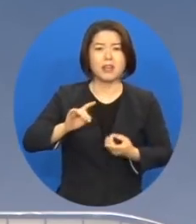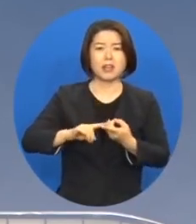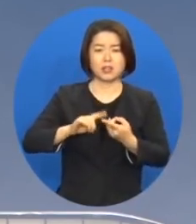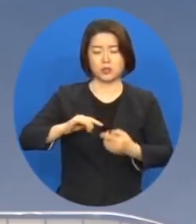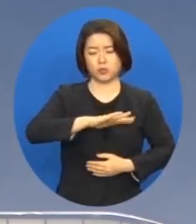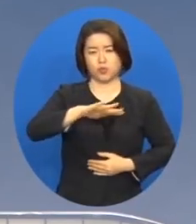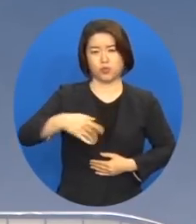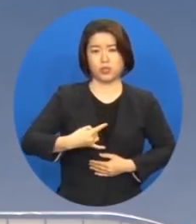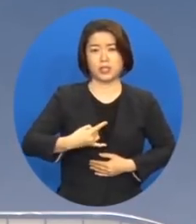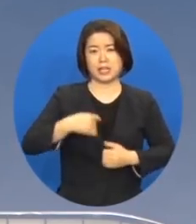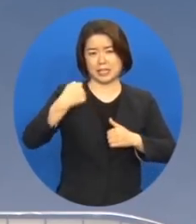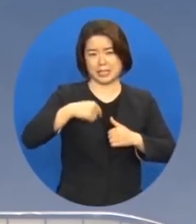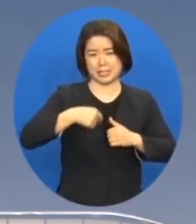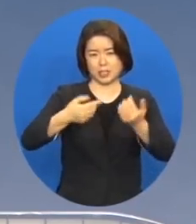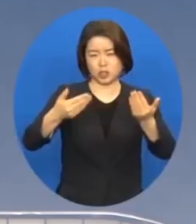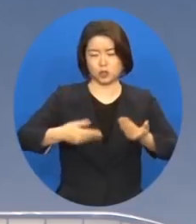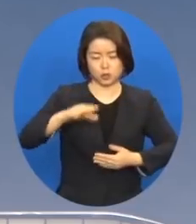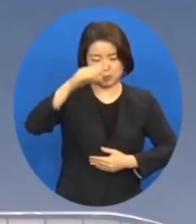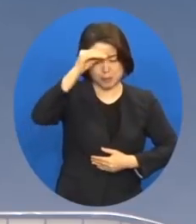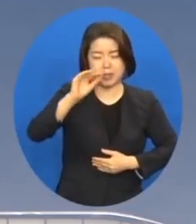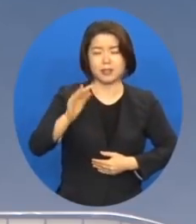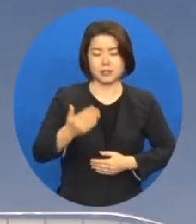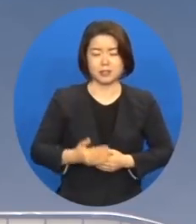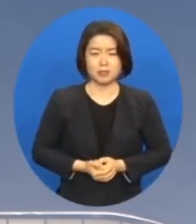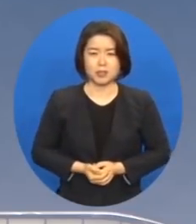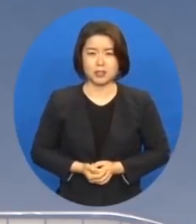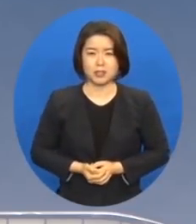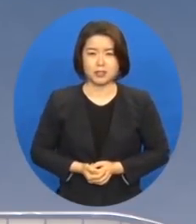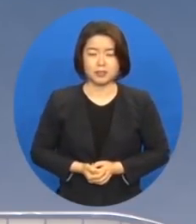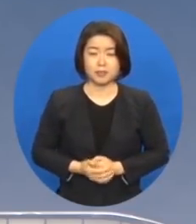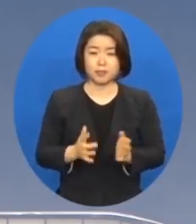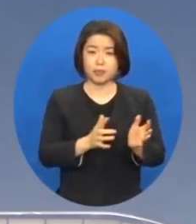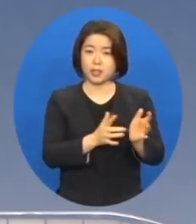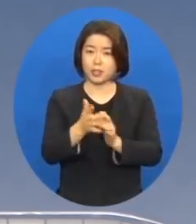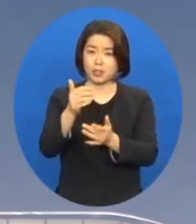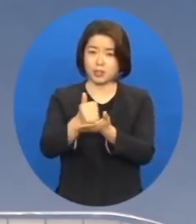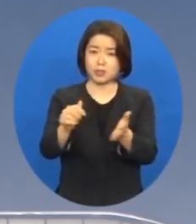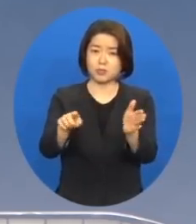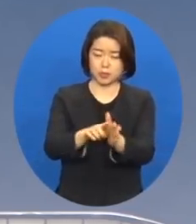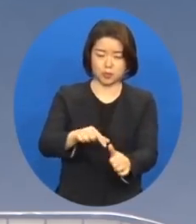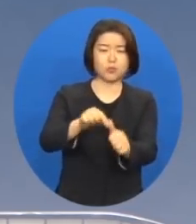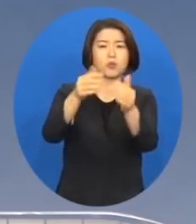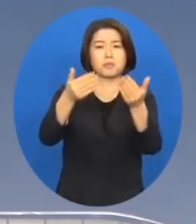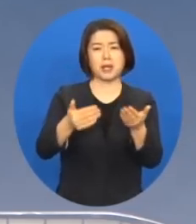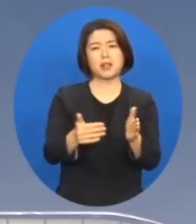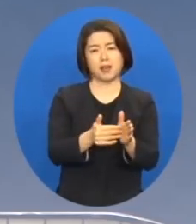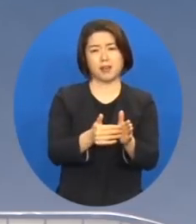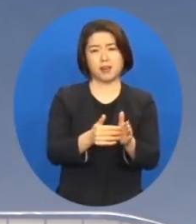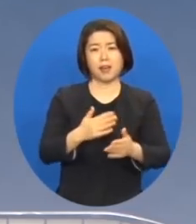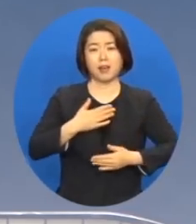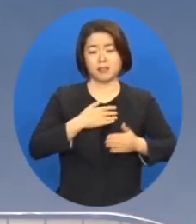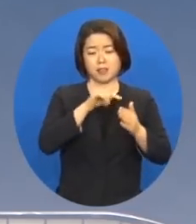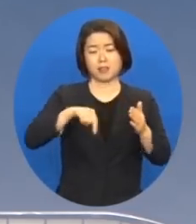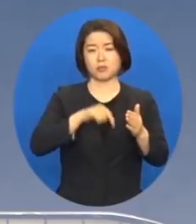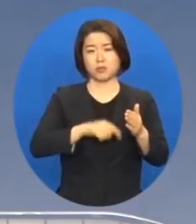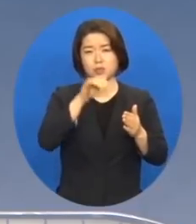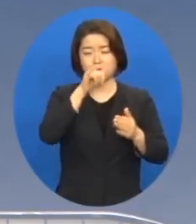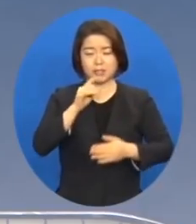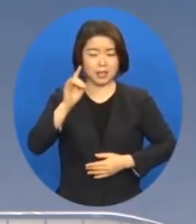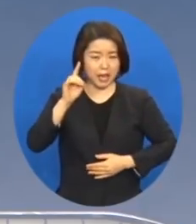가르쳐주는 본보기가 되었습니다. 예수 믿고 구원 받았다고 우리 속에 있는 악한